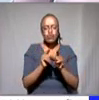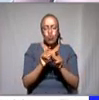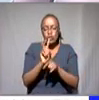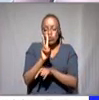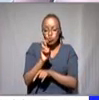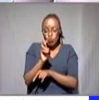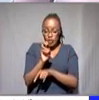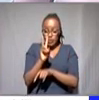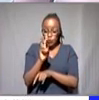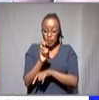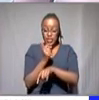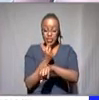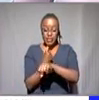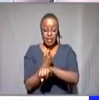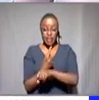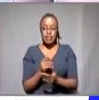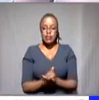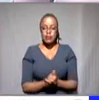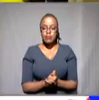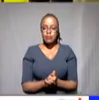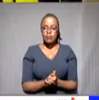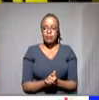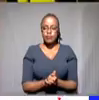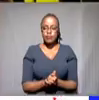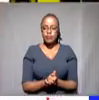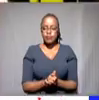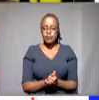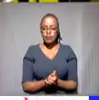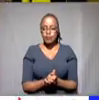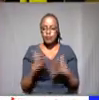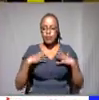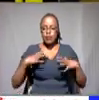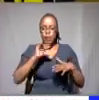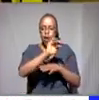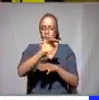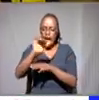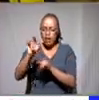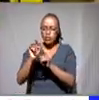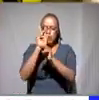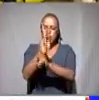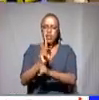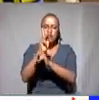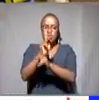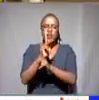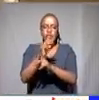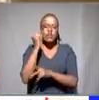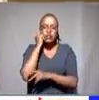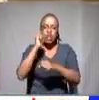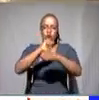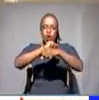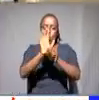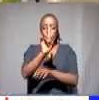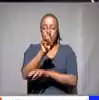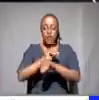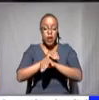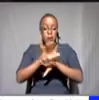sekendi 20. Riri mũingĩ ũrorio ũikare na wĩhũge nĩguo homa ya COVID-19 ndĩgatambe